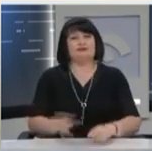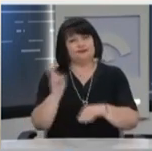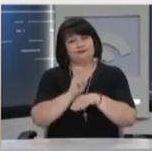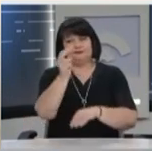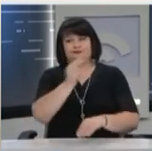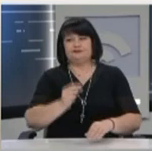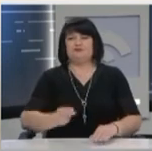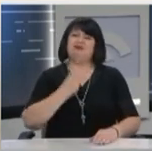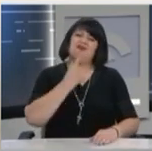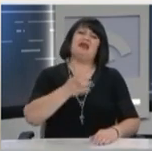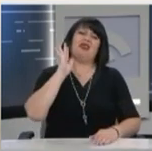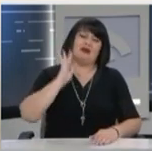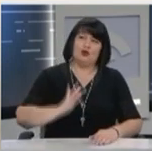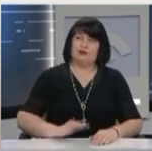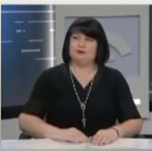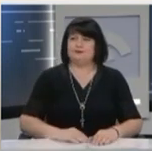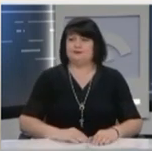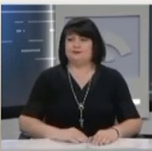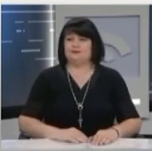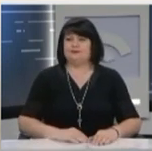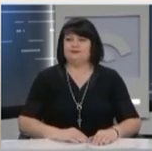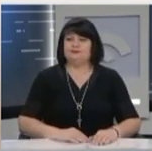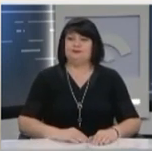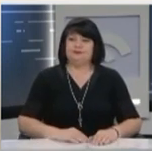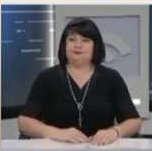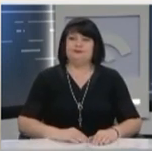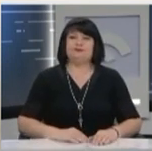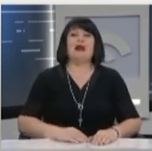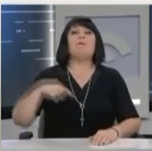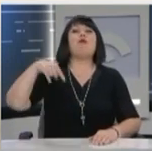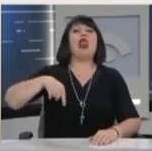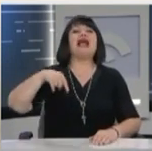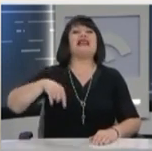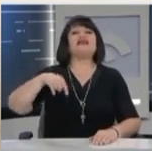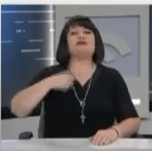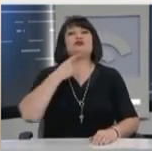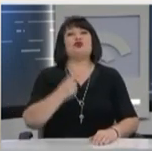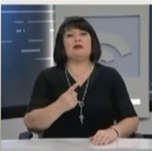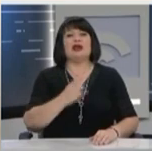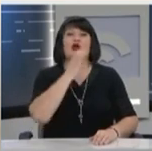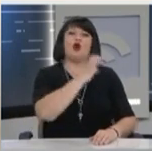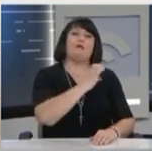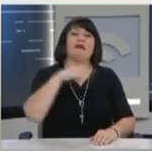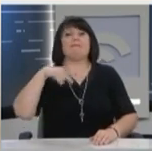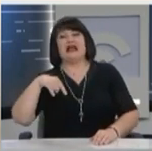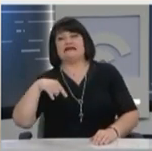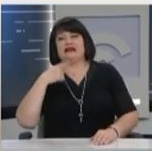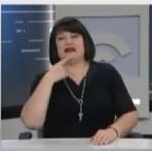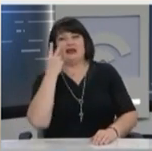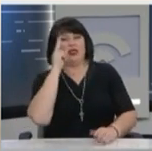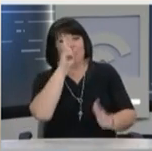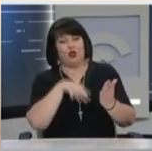υπόλοιπα. Δεν θα σας πω για τα copy-paste του κ. Πολάκη. Έτσι είχε πει. Είδα το πρόγραμμά